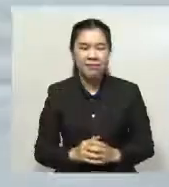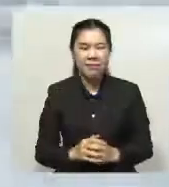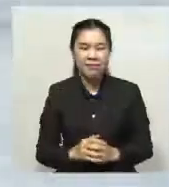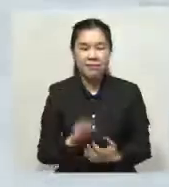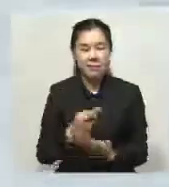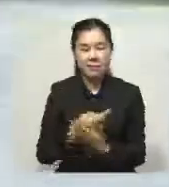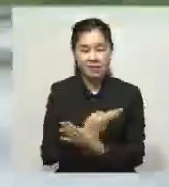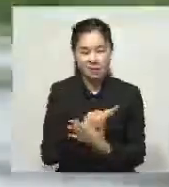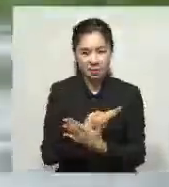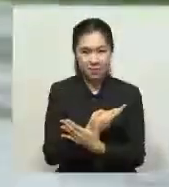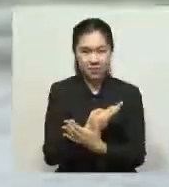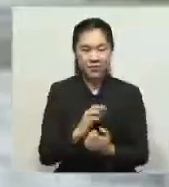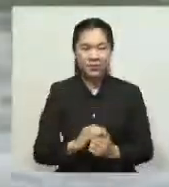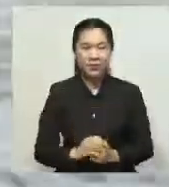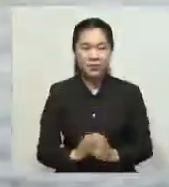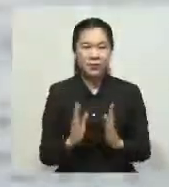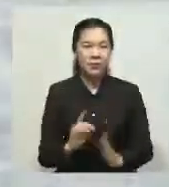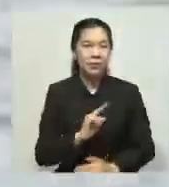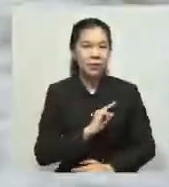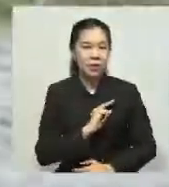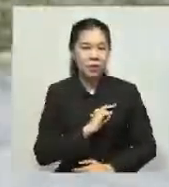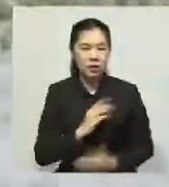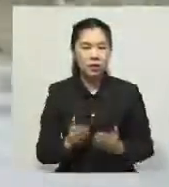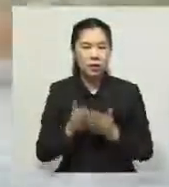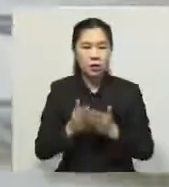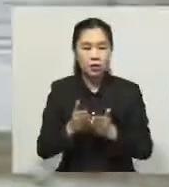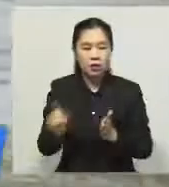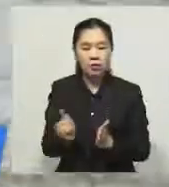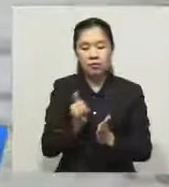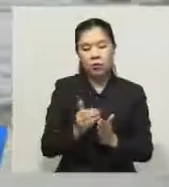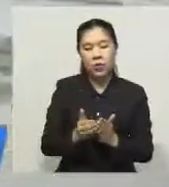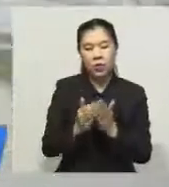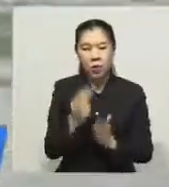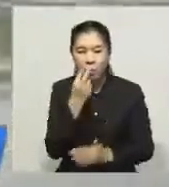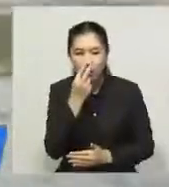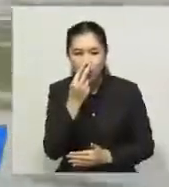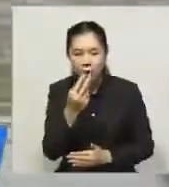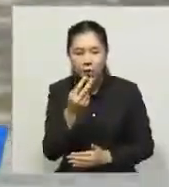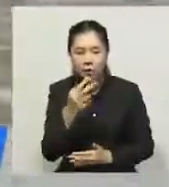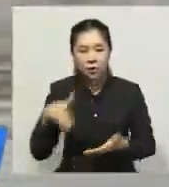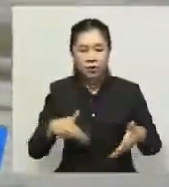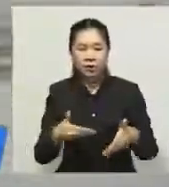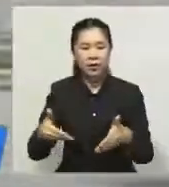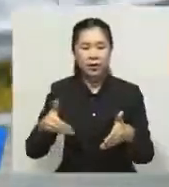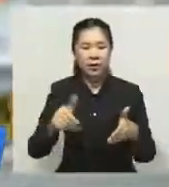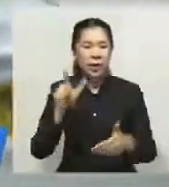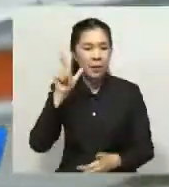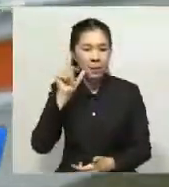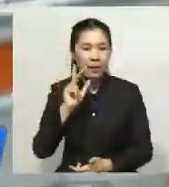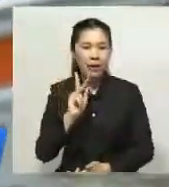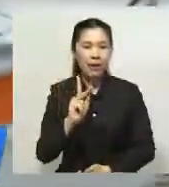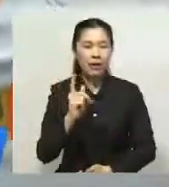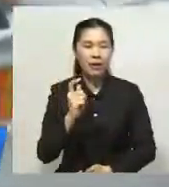จังหวัดราชบุรีนะคะทางเจ้าหน้าที่เนี่ยลงเรือไปดูระดับน้ำในแม่น้ำแม่กลองนะคะนำโดยนายวีรัตน์ประเ